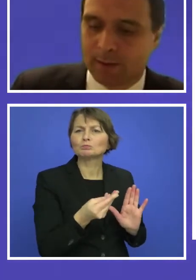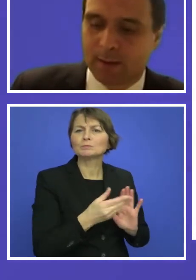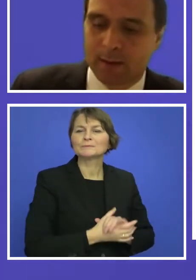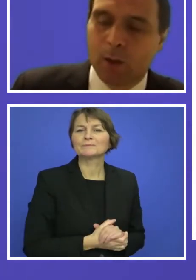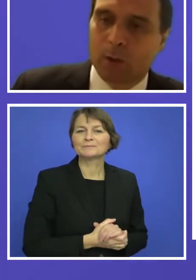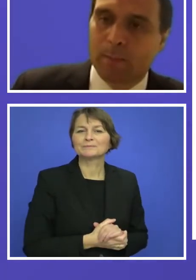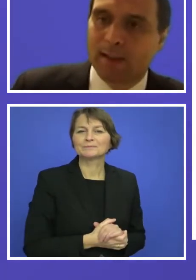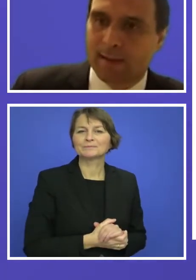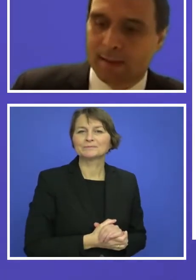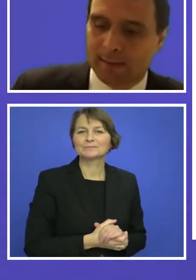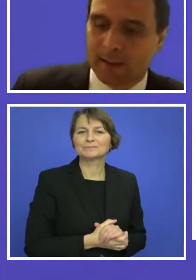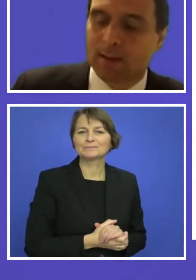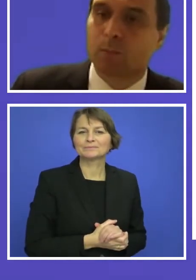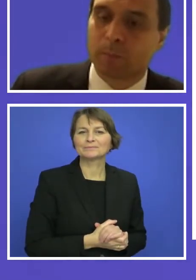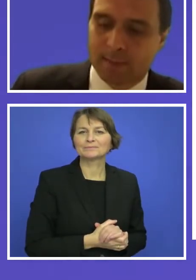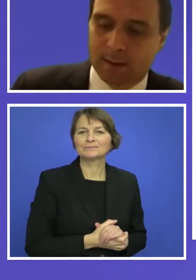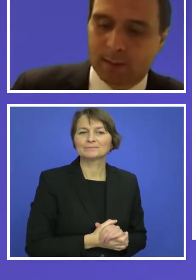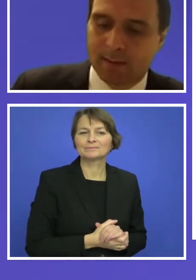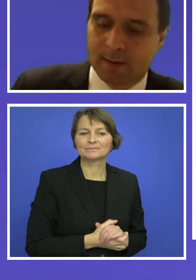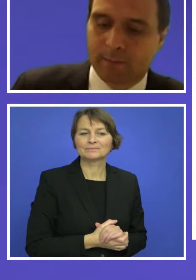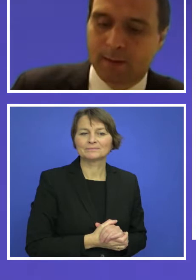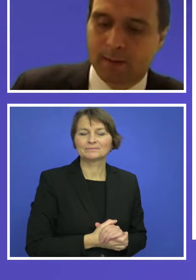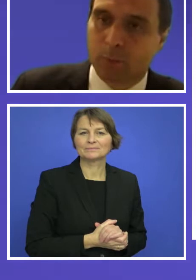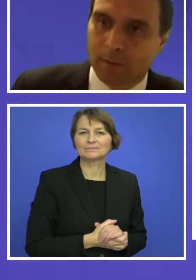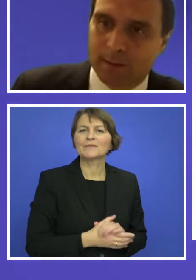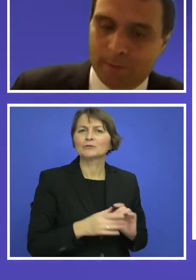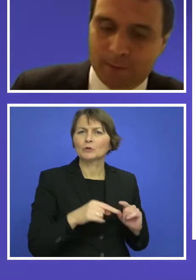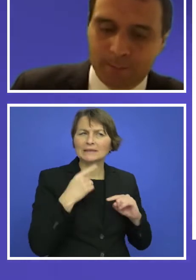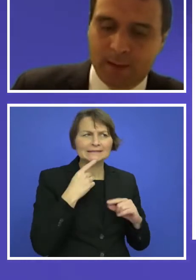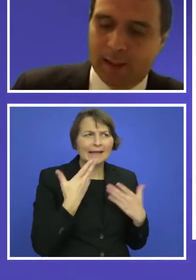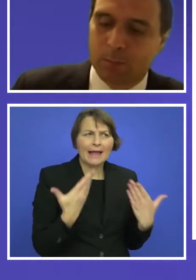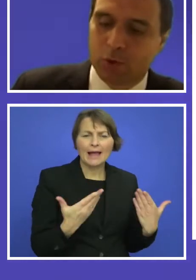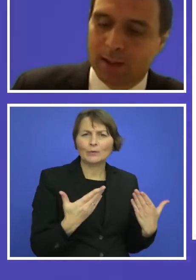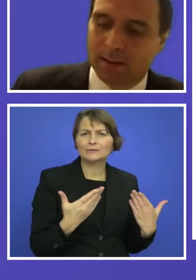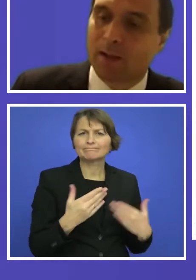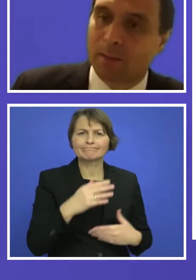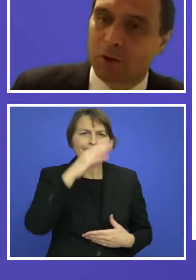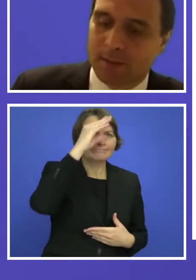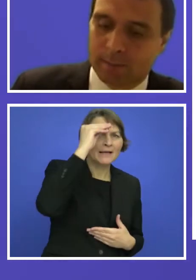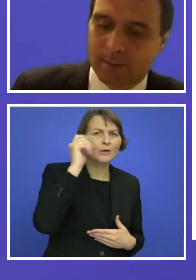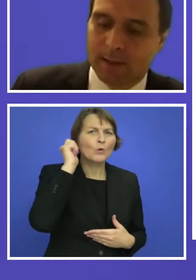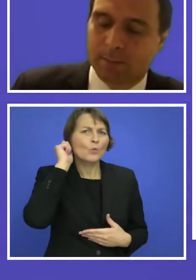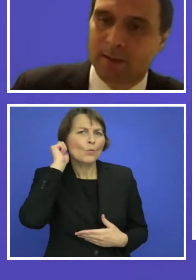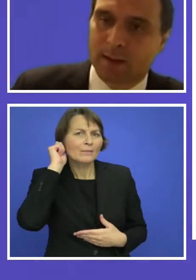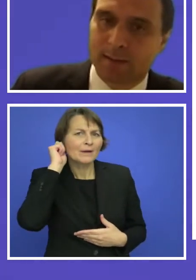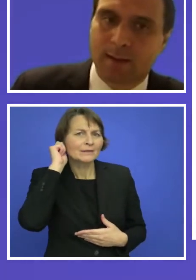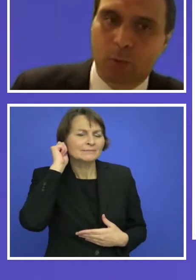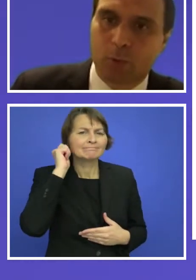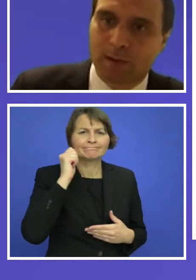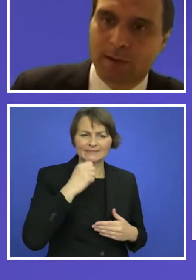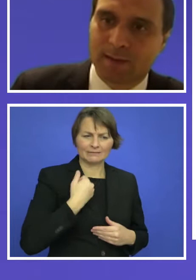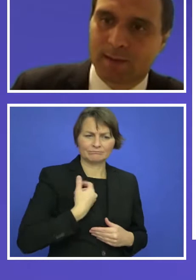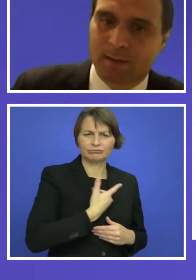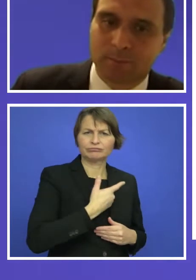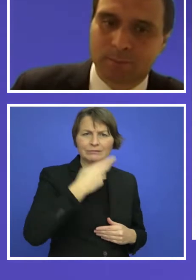يسمى بالجندر، وما هي التأثيرات المنبثقة من ثقافاتنا المختلفة على مشاهدي البرامج التلفزيونية من منطقتنا